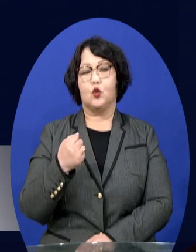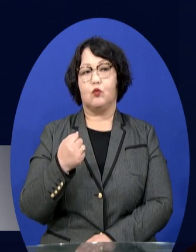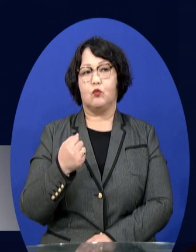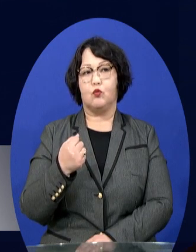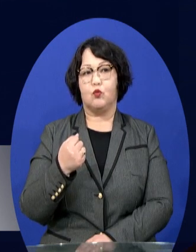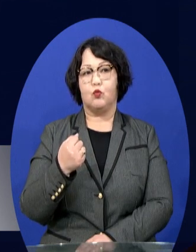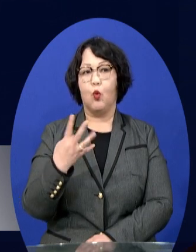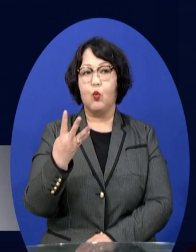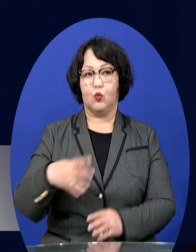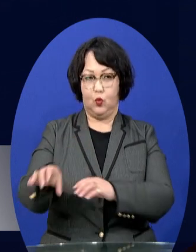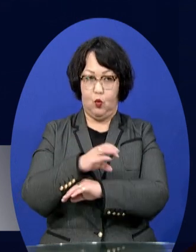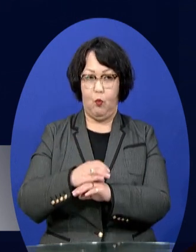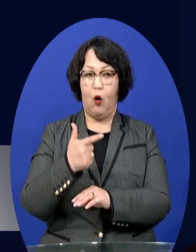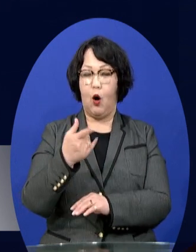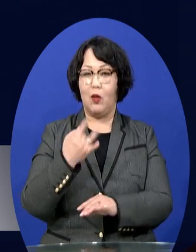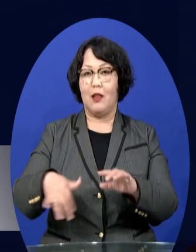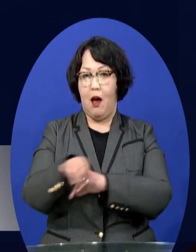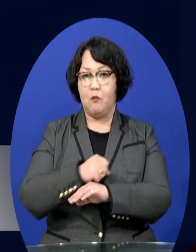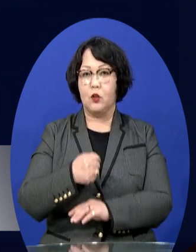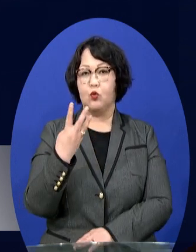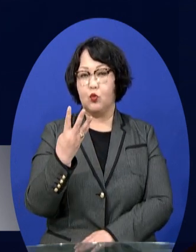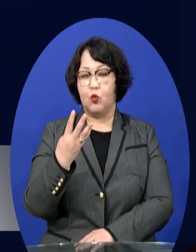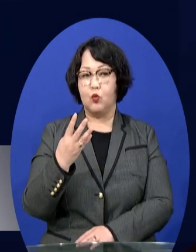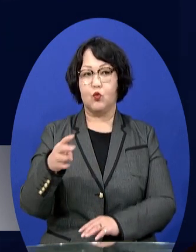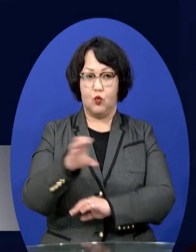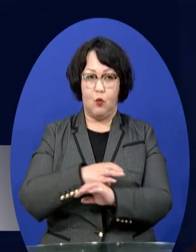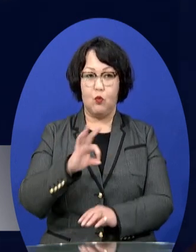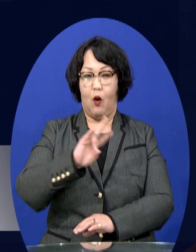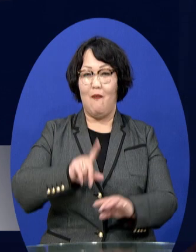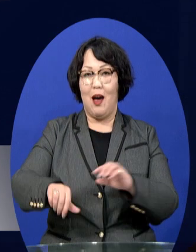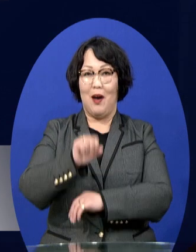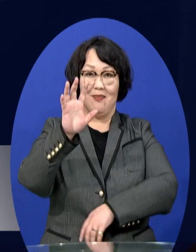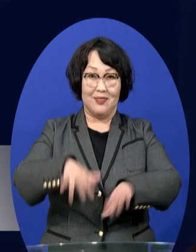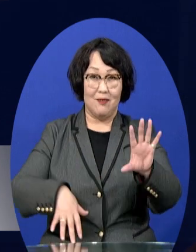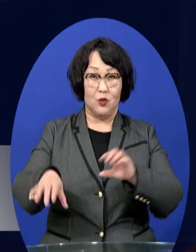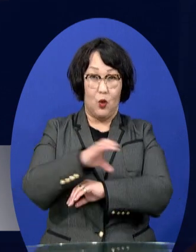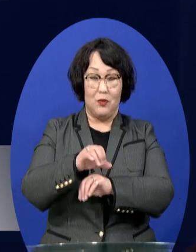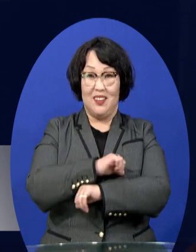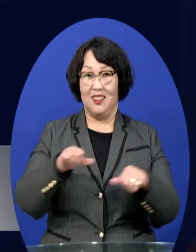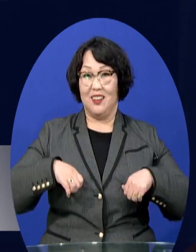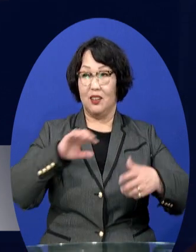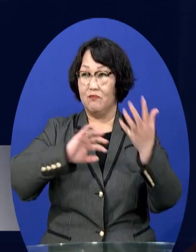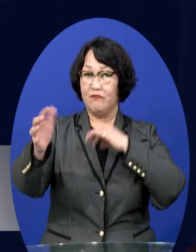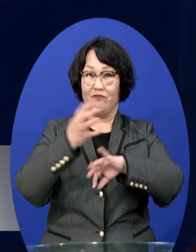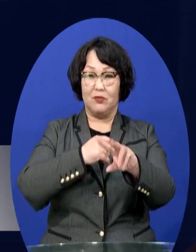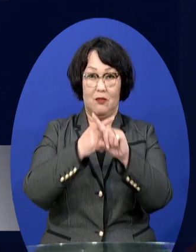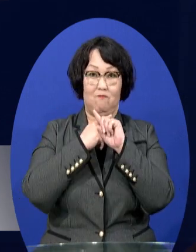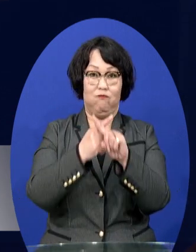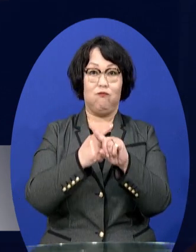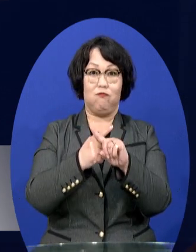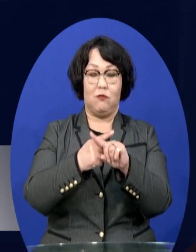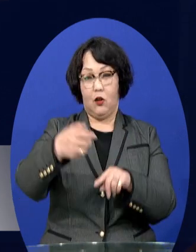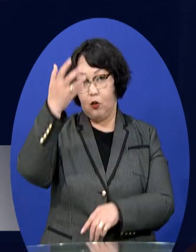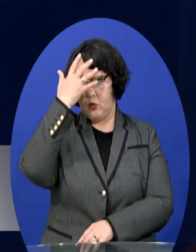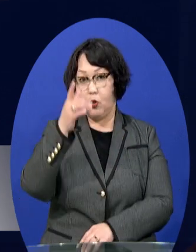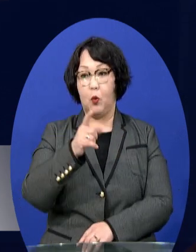Уул, Говьлтай аймгийн Хөхмөрт Цээл Төвөрөг Чандаман, Өмнөгов аймгийн 15 сум иргэдийн зорч хөдөлгөөн төрийн болон хуулийн